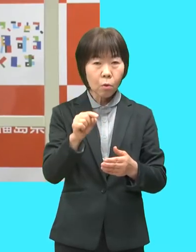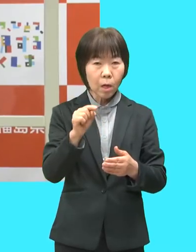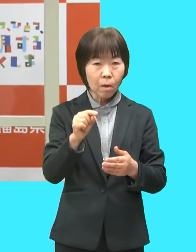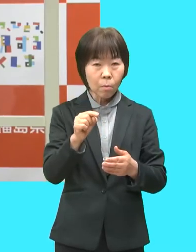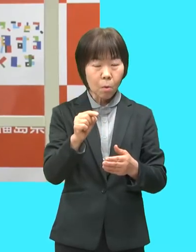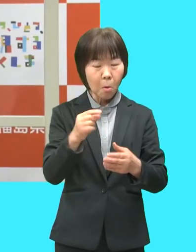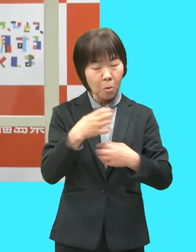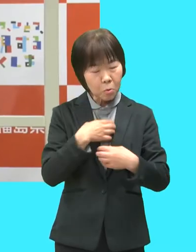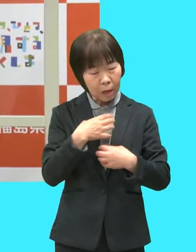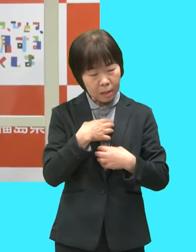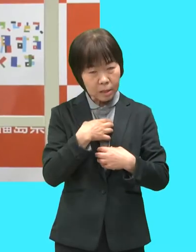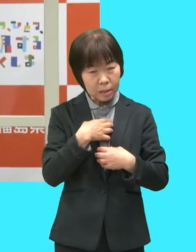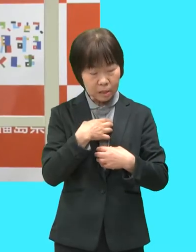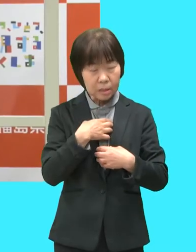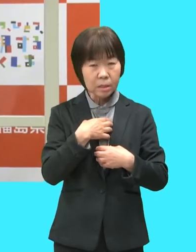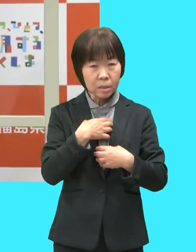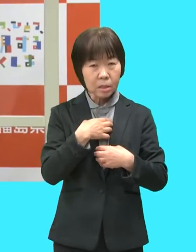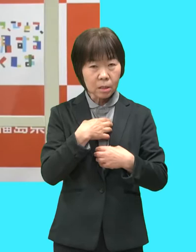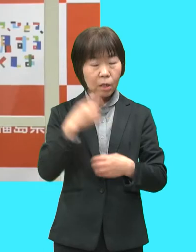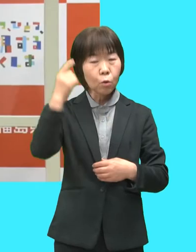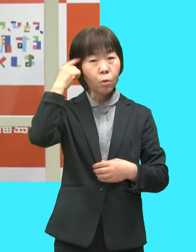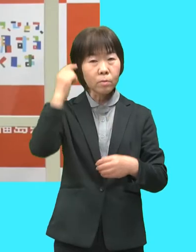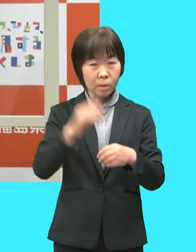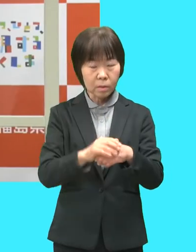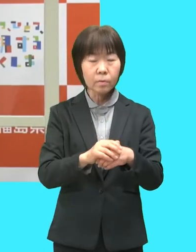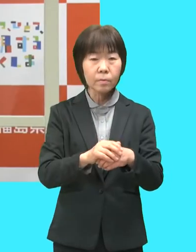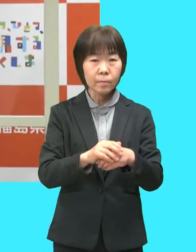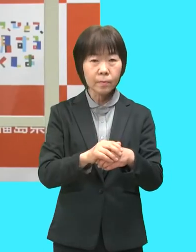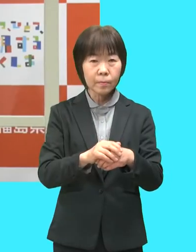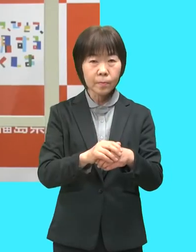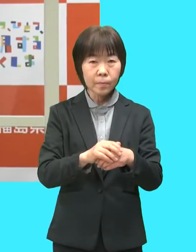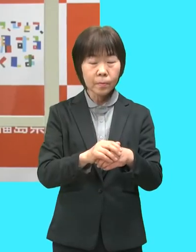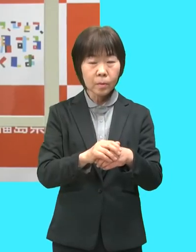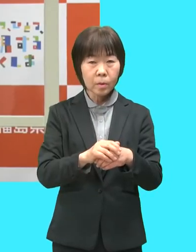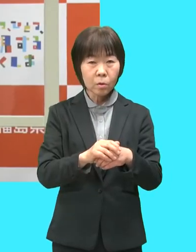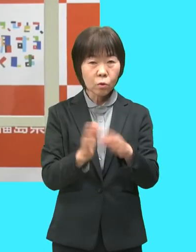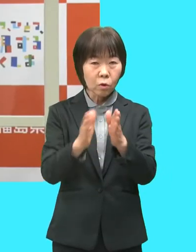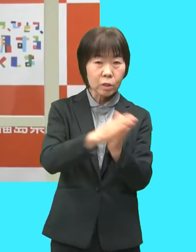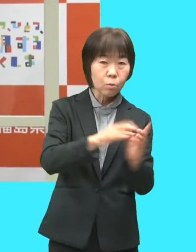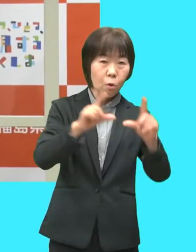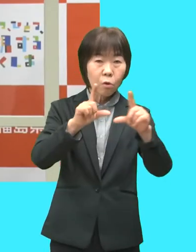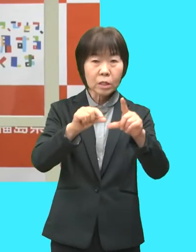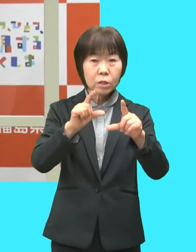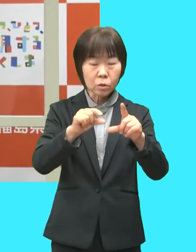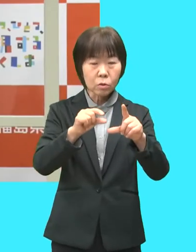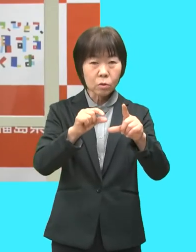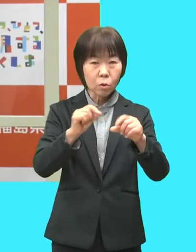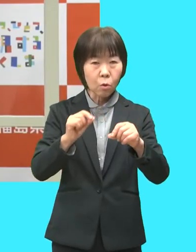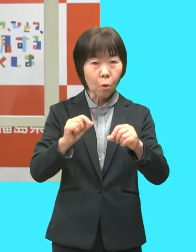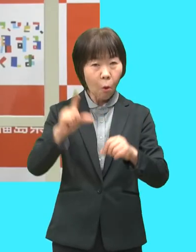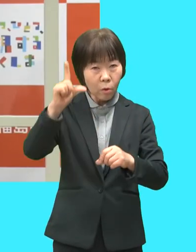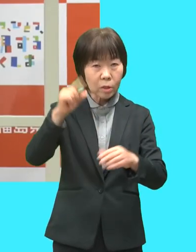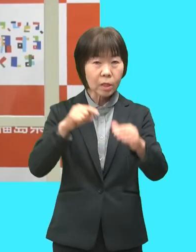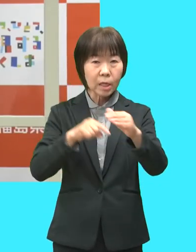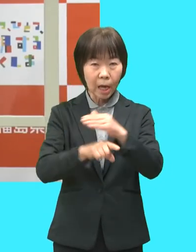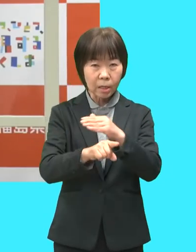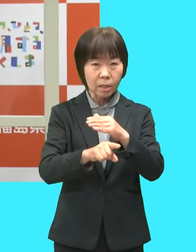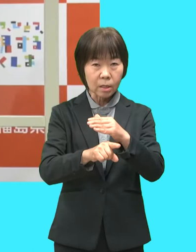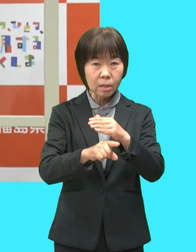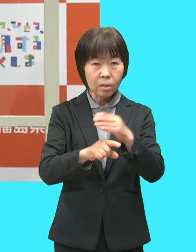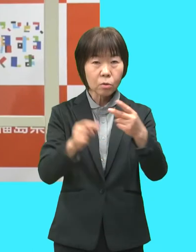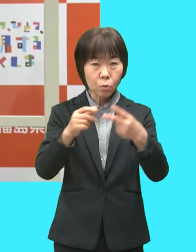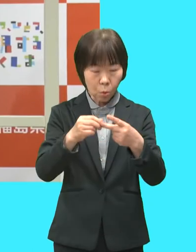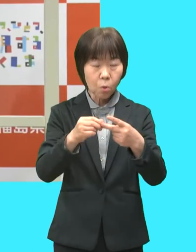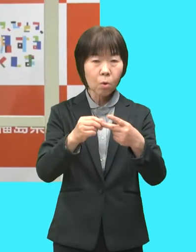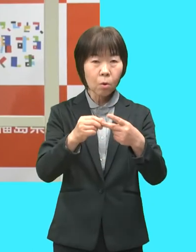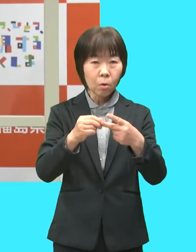県民の不安というのがつながっているんじゃないかと思うんですけれども、この死亡率のその高さの要因というのを改めてお伺い